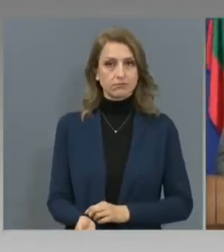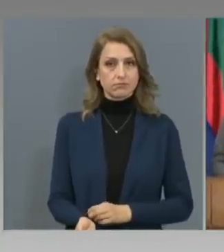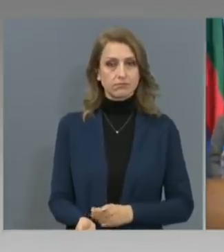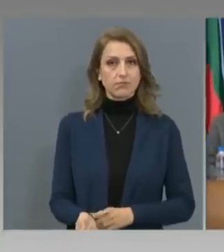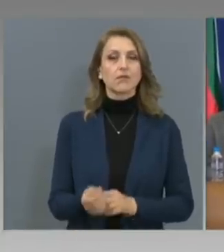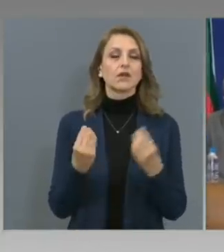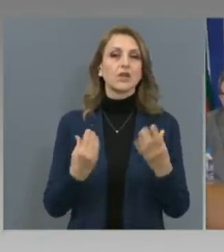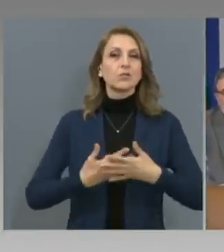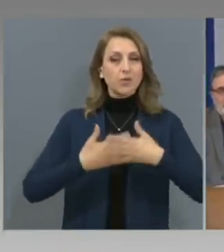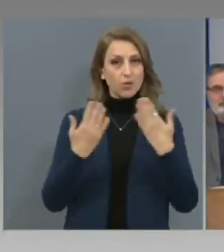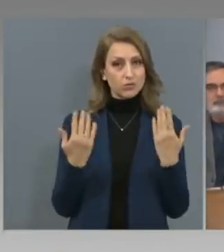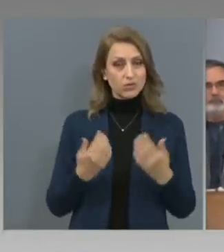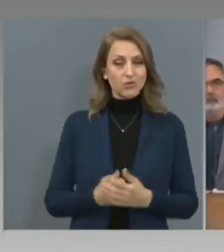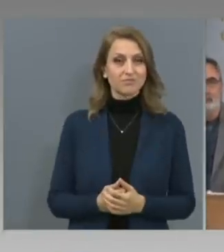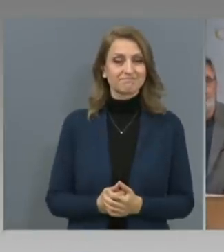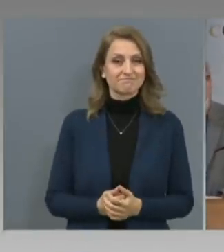Добро утро.